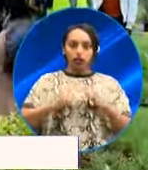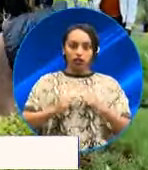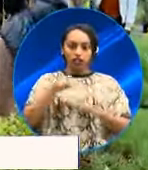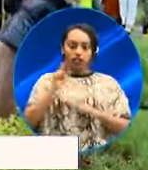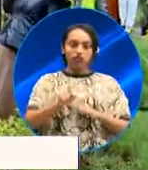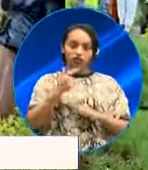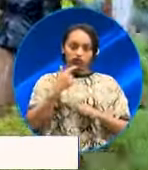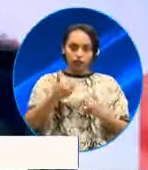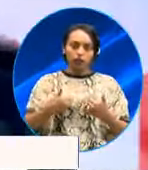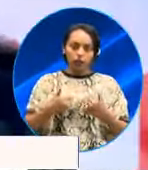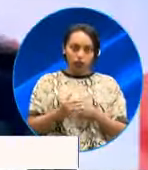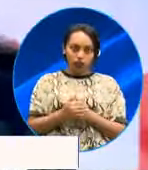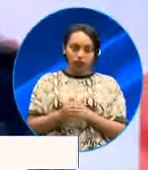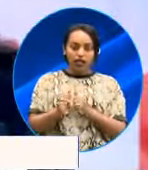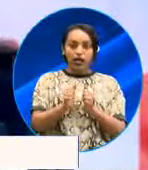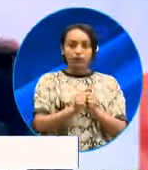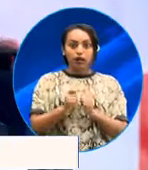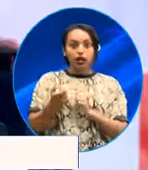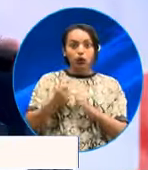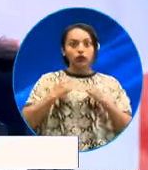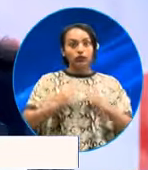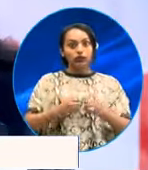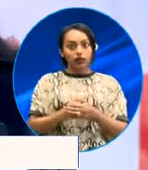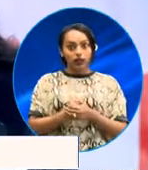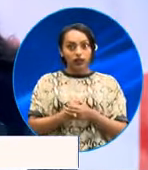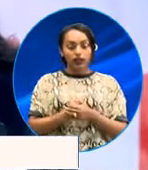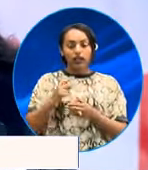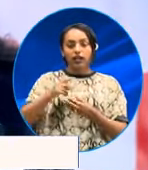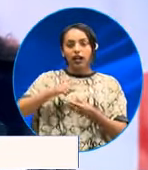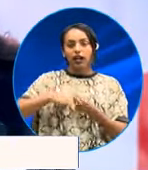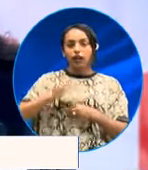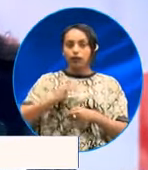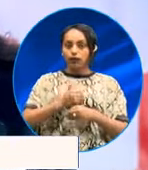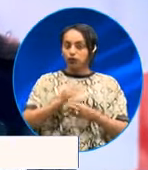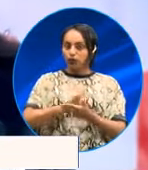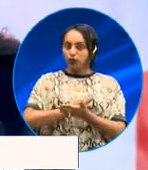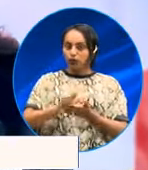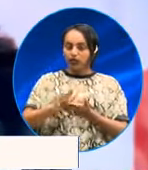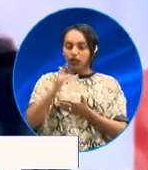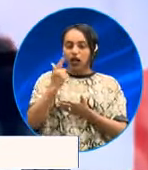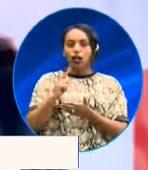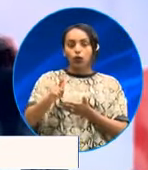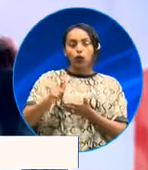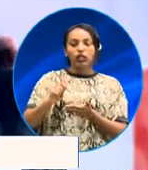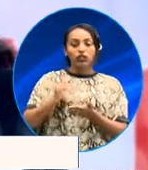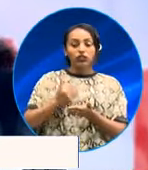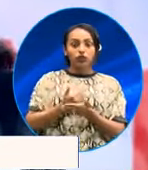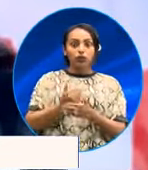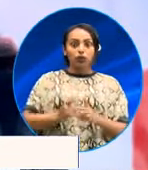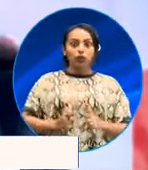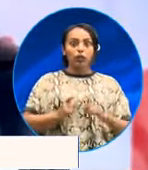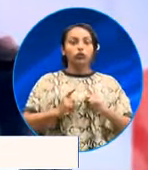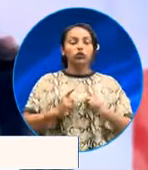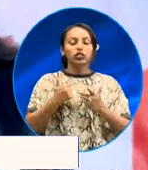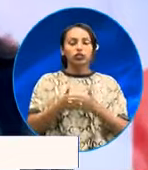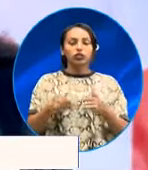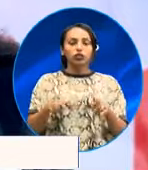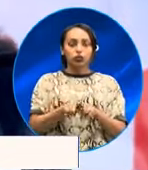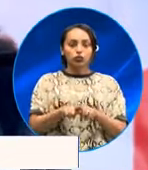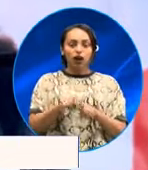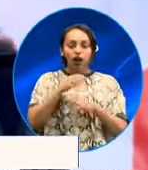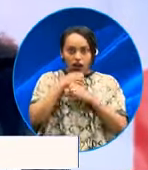ማጠናከር ያስፈልጋልን ብለዋል። በጋራ ሆነን ተጠናክረን የአካባቢያችንን በማጽዳት አረንጓዴ አሻራችንን በማኖር